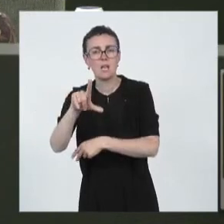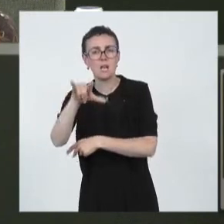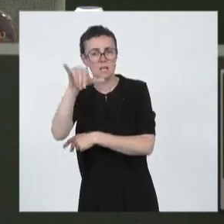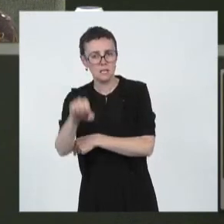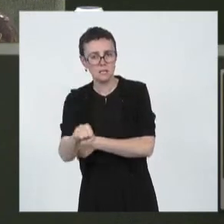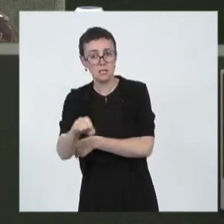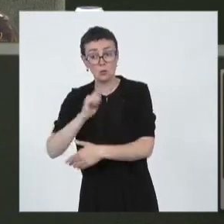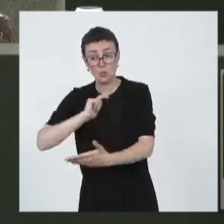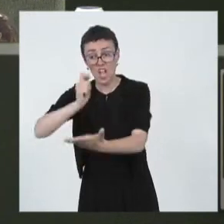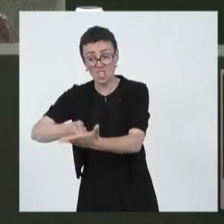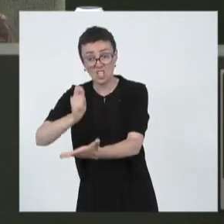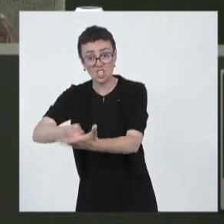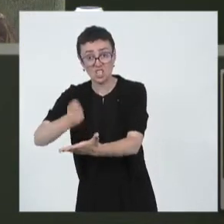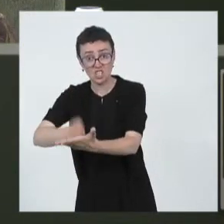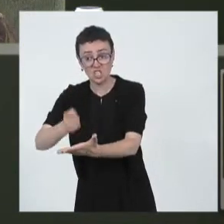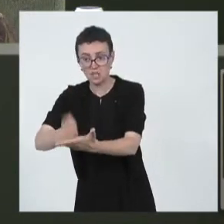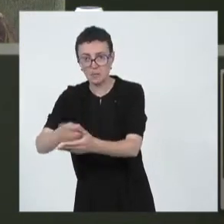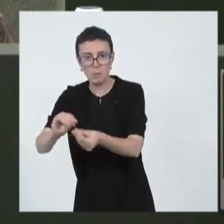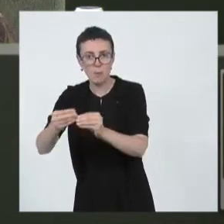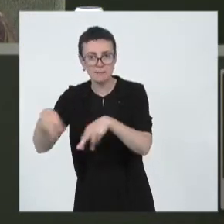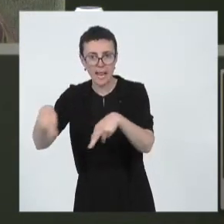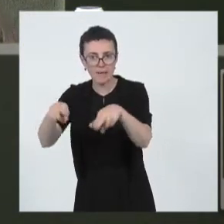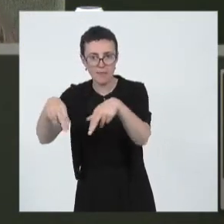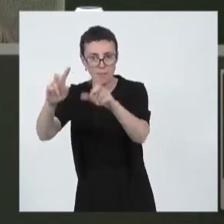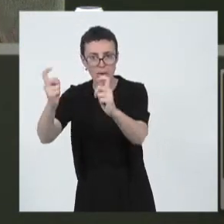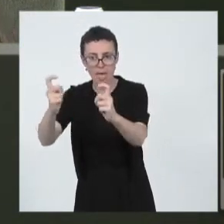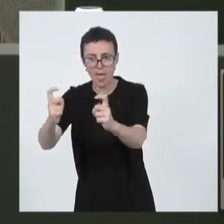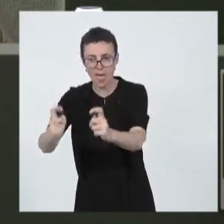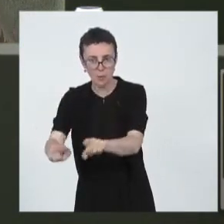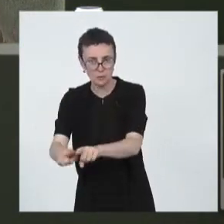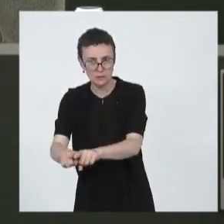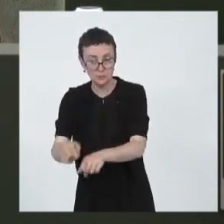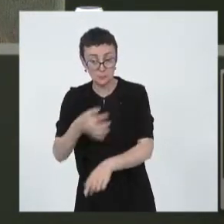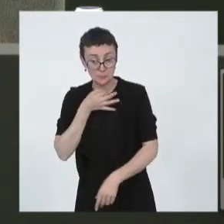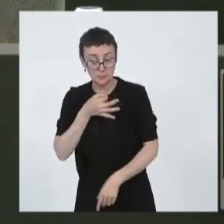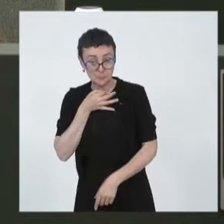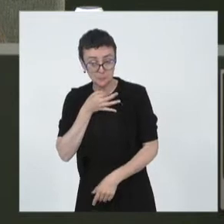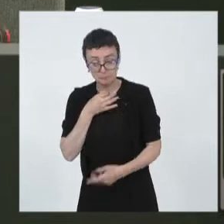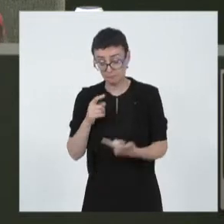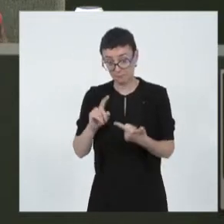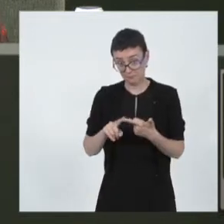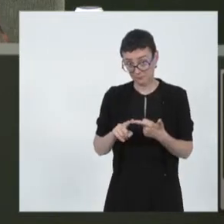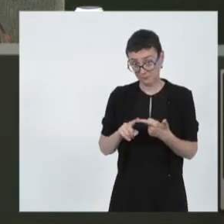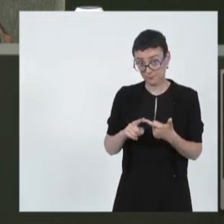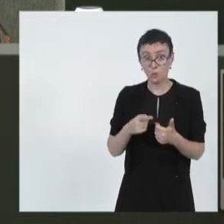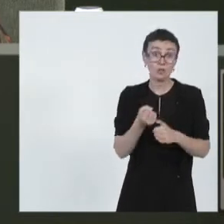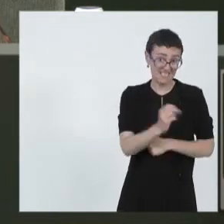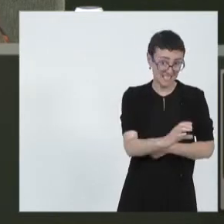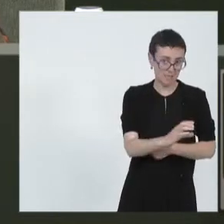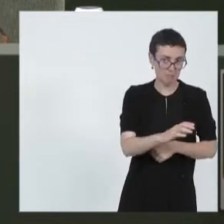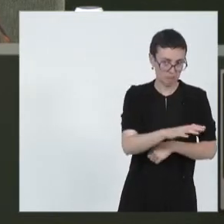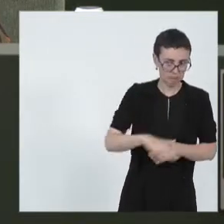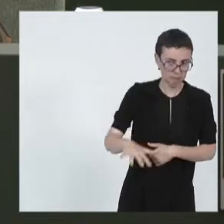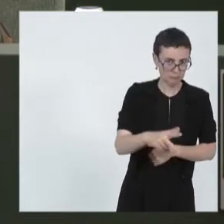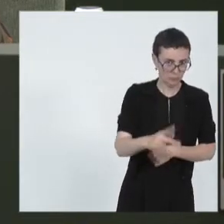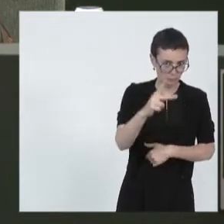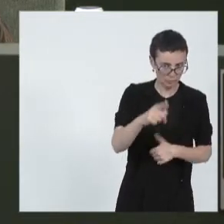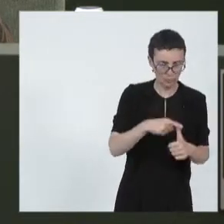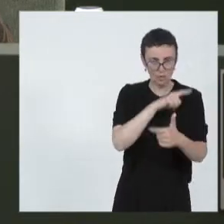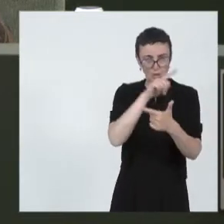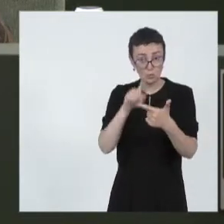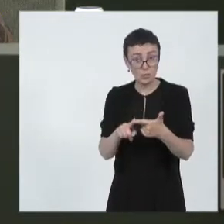D'une manière générale, ce type de stratégie est évidemment limité. Autre épisode extrême avec lequel il faut composer, vous y avez fait référence, Monsieur